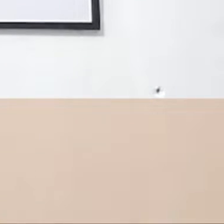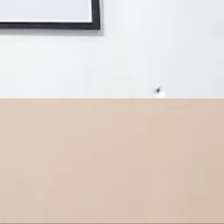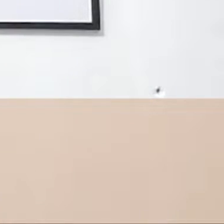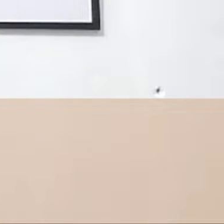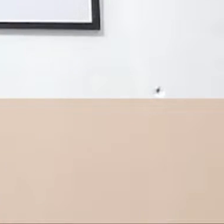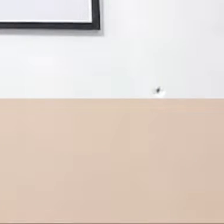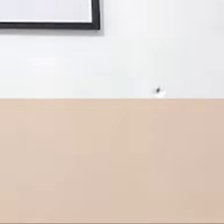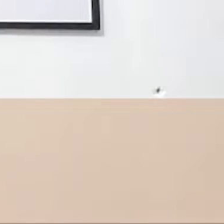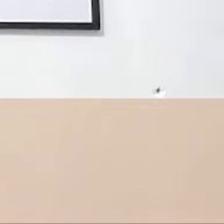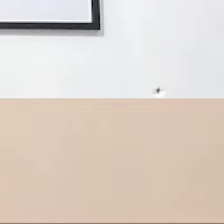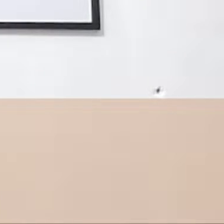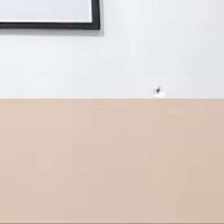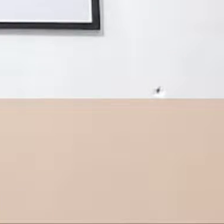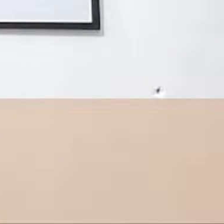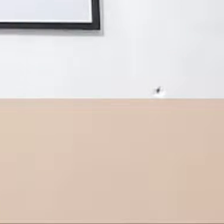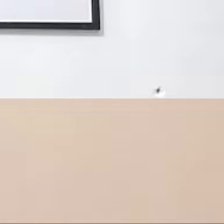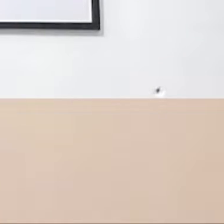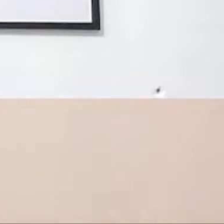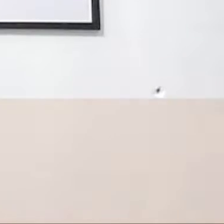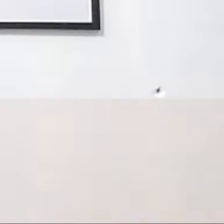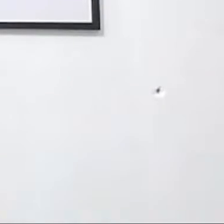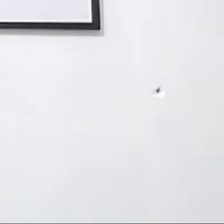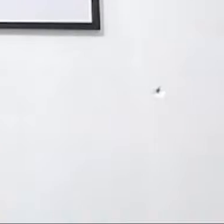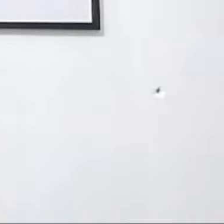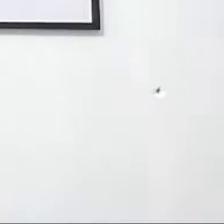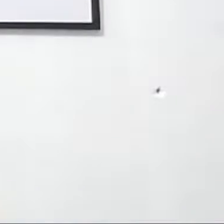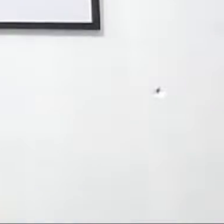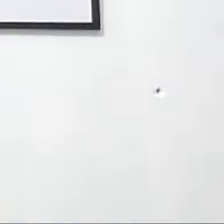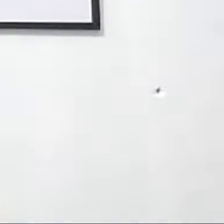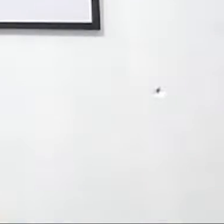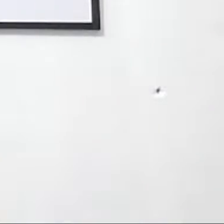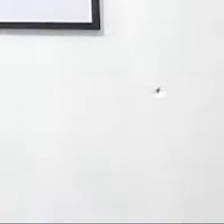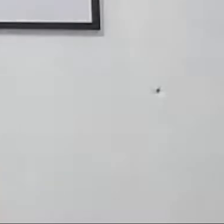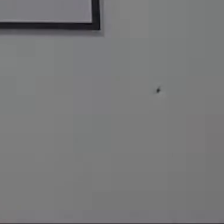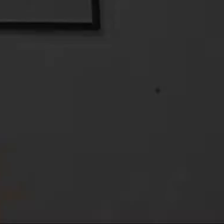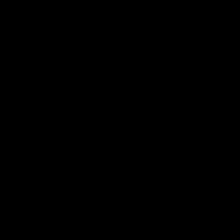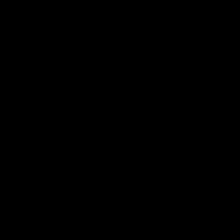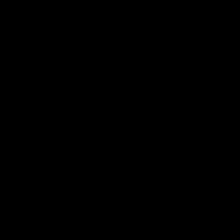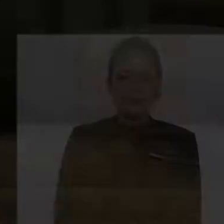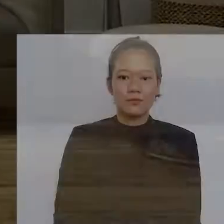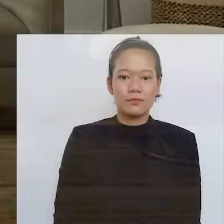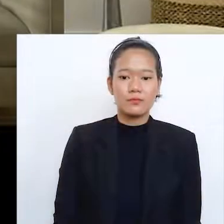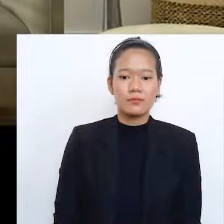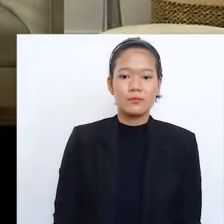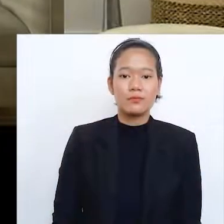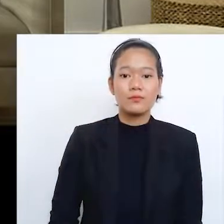dan melakukannya setiap hari. Haleluya.